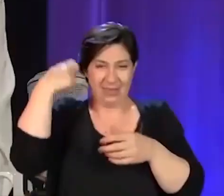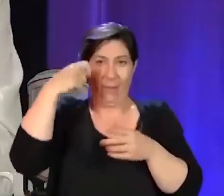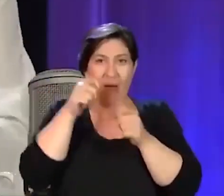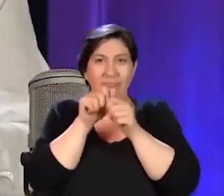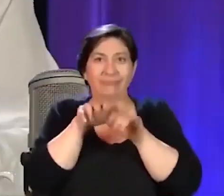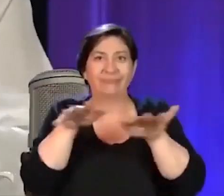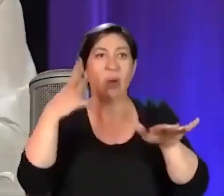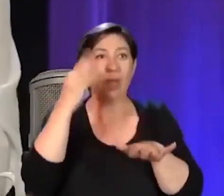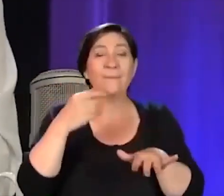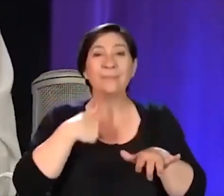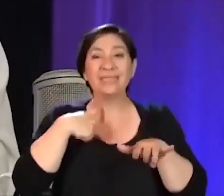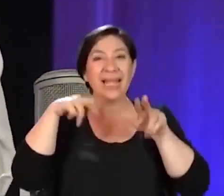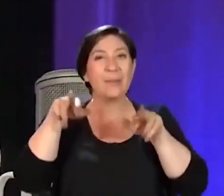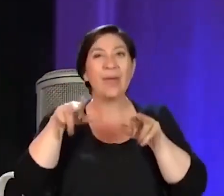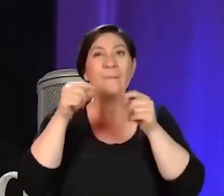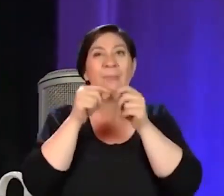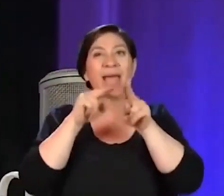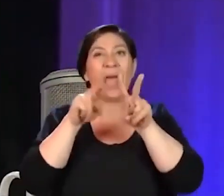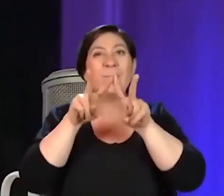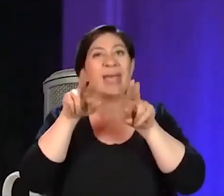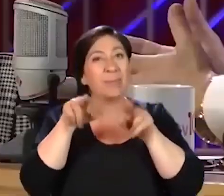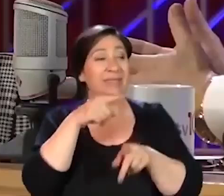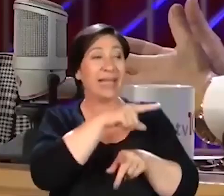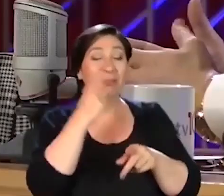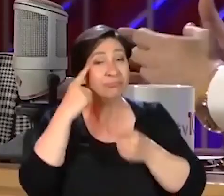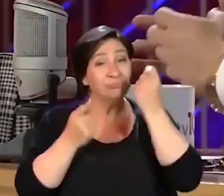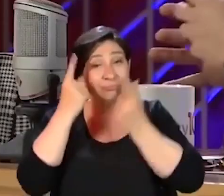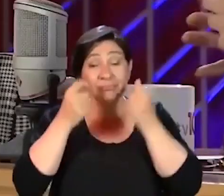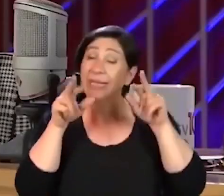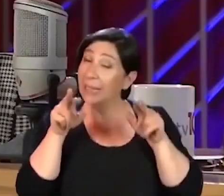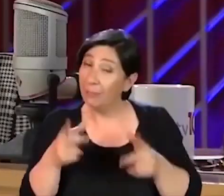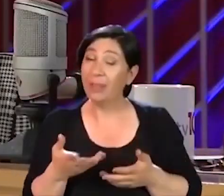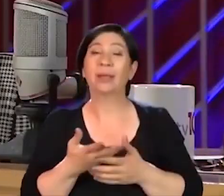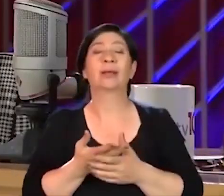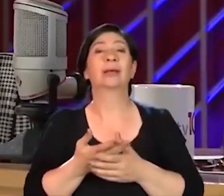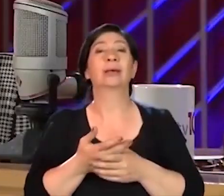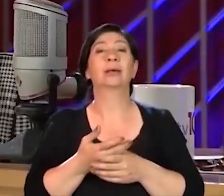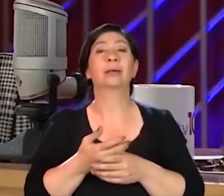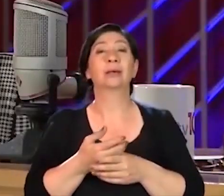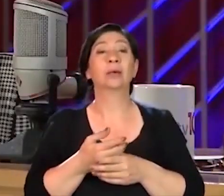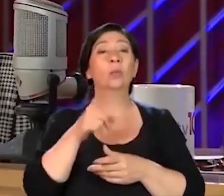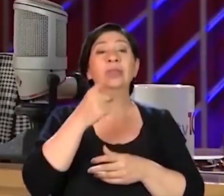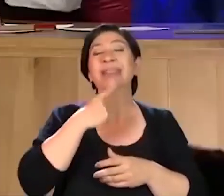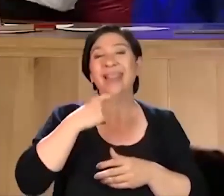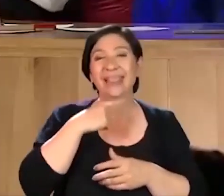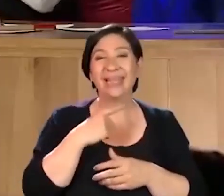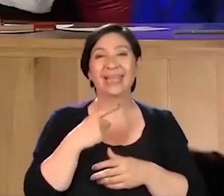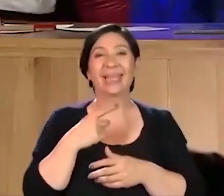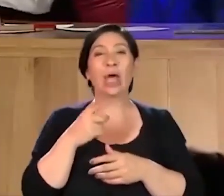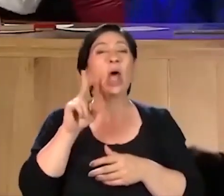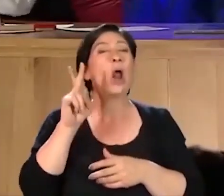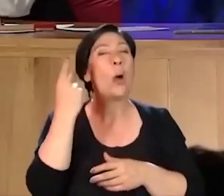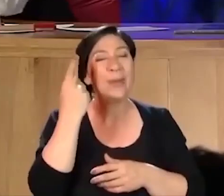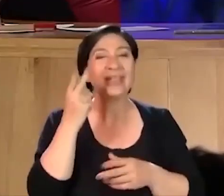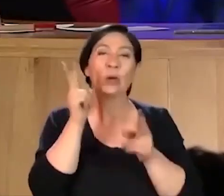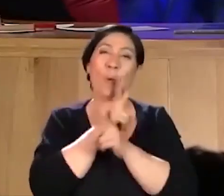sinemayı ayakta tutan aynı bizde BKM'nin yaptığı gibi, aynen senin ürettiklerin gibi bu tatlı